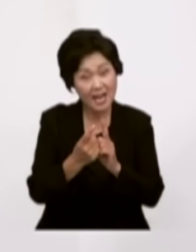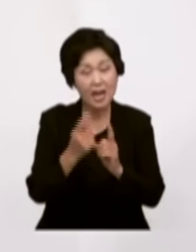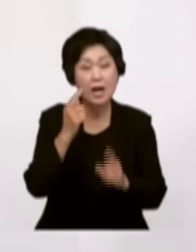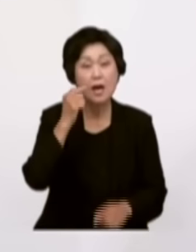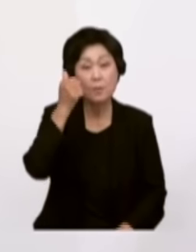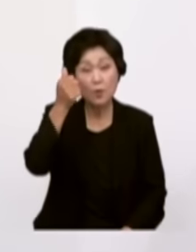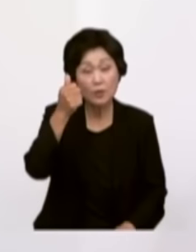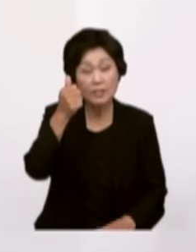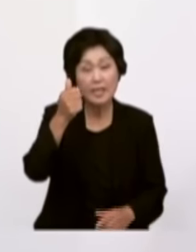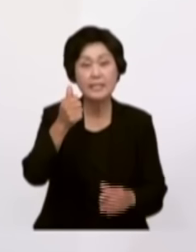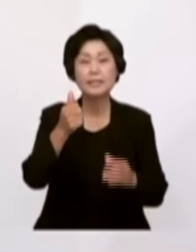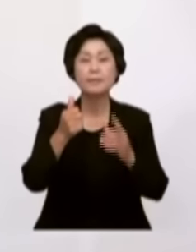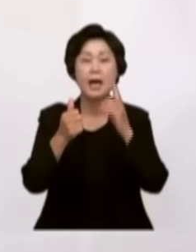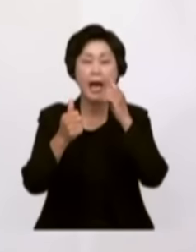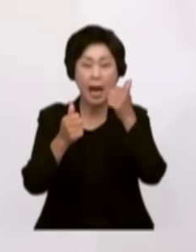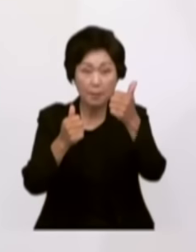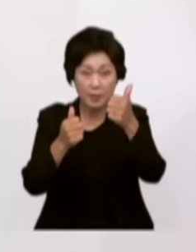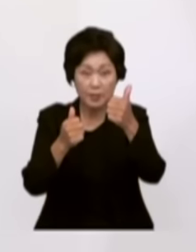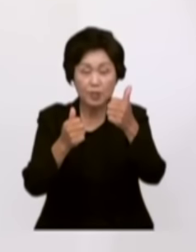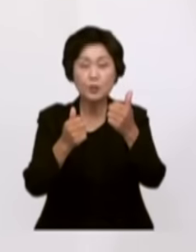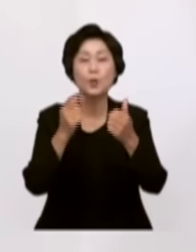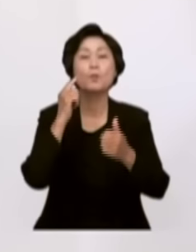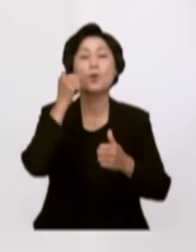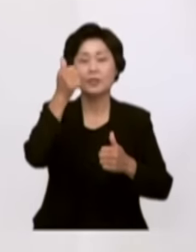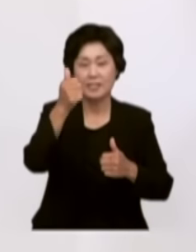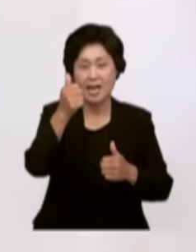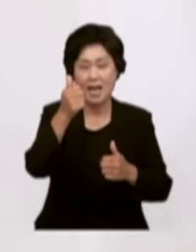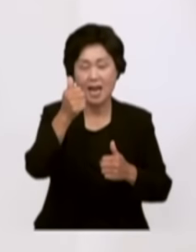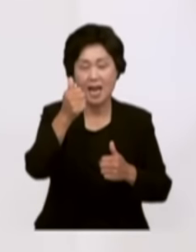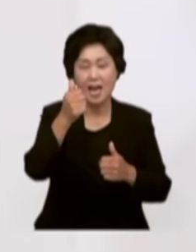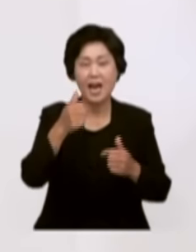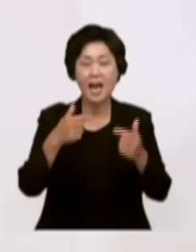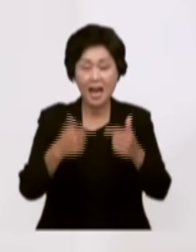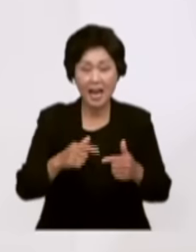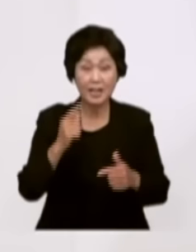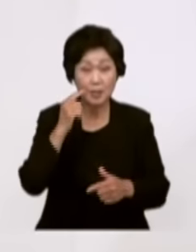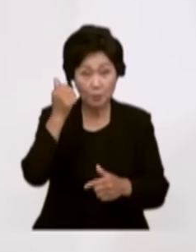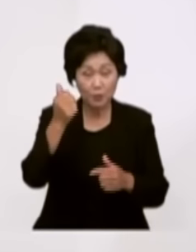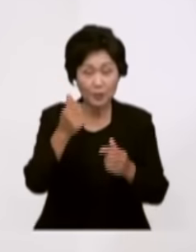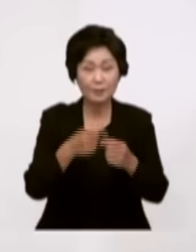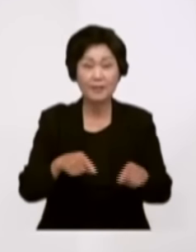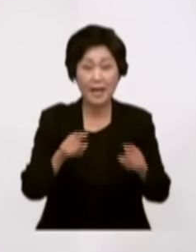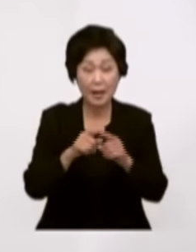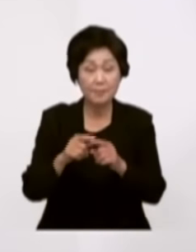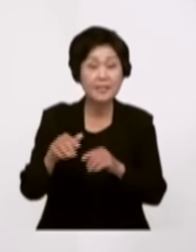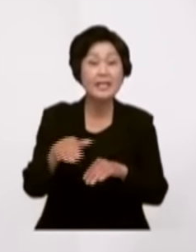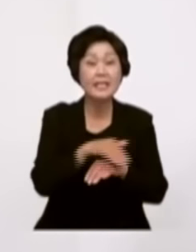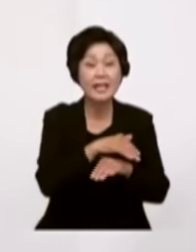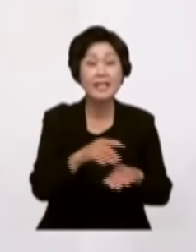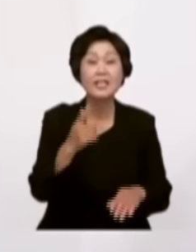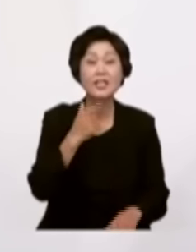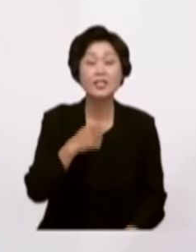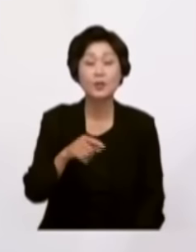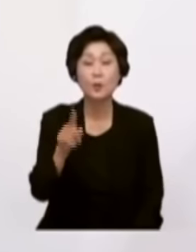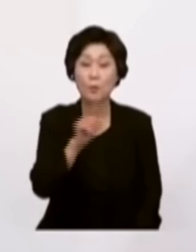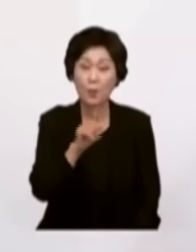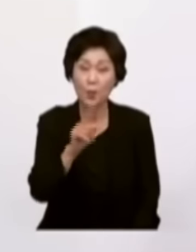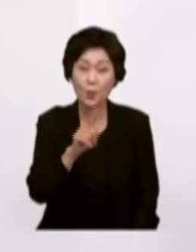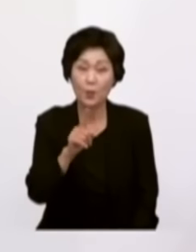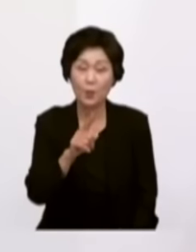이제 목사님이셨거든요. 네. 늘 주성민 목사님하고 같이 다녔던 게 뭐냐면 같이 함께